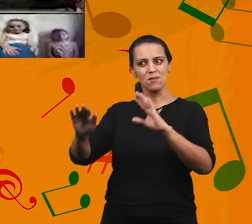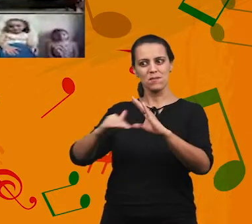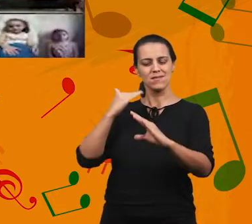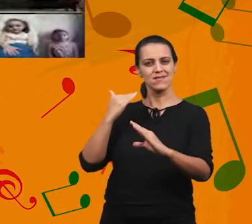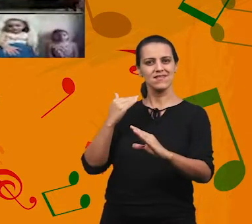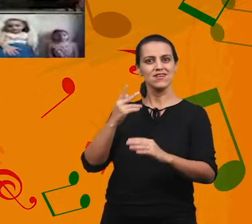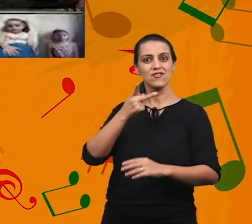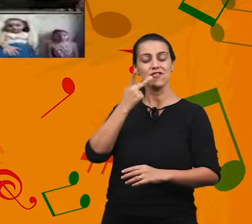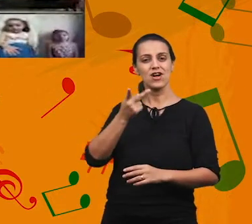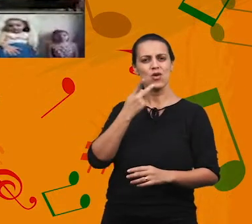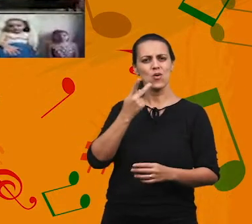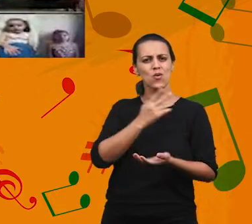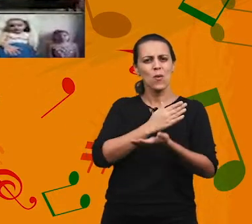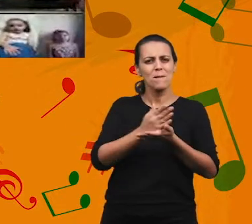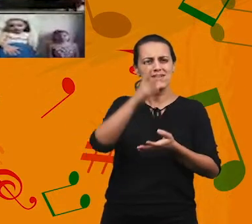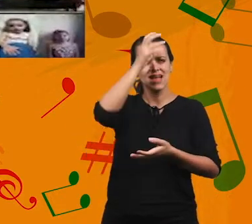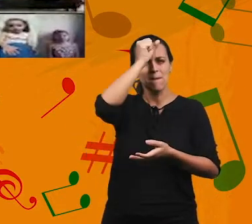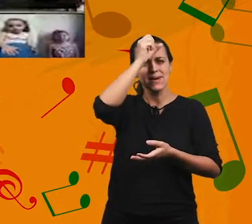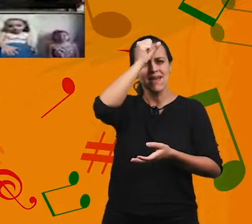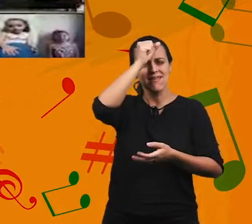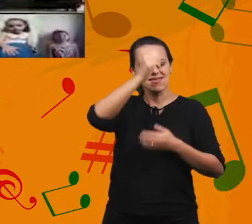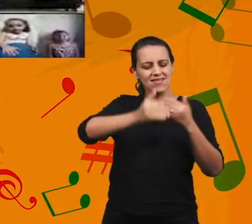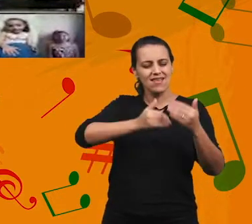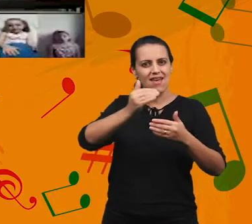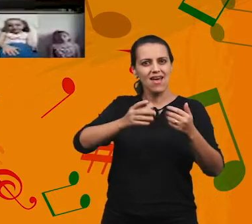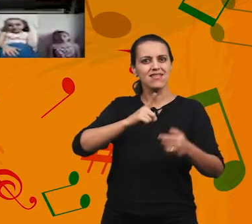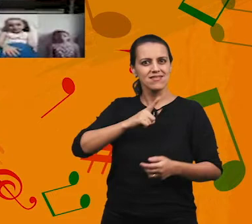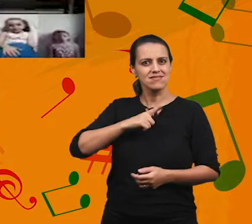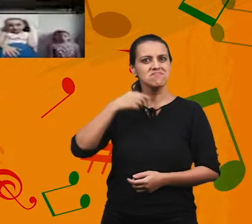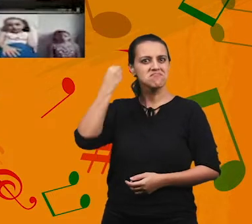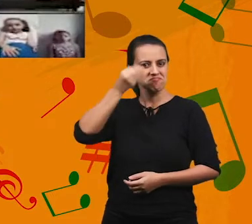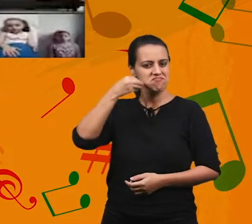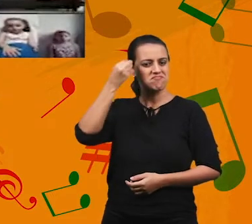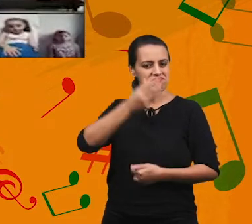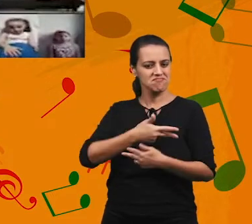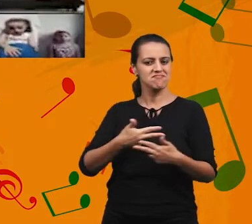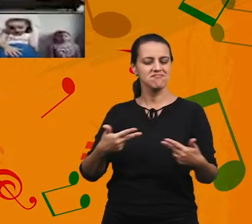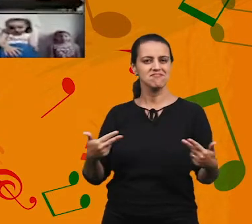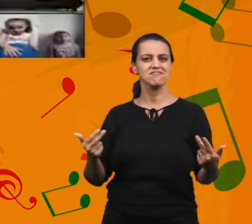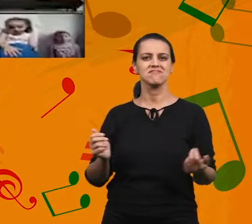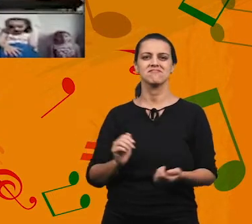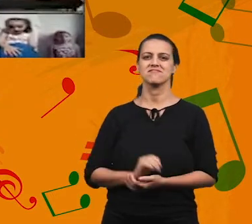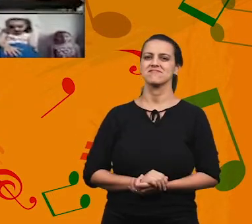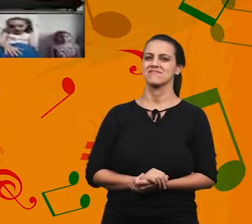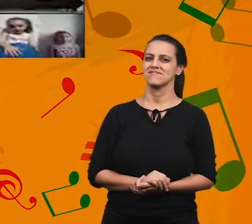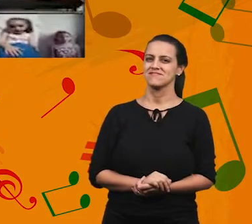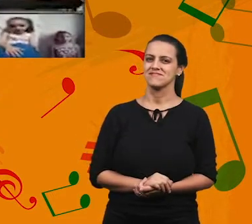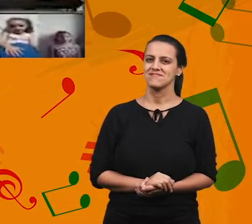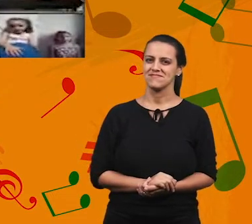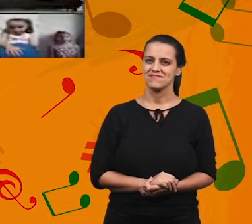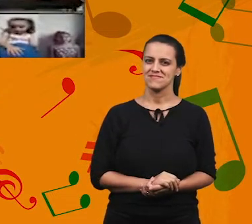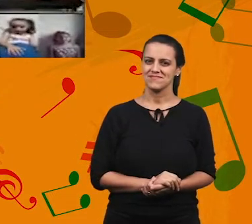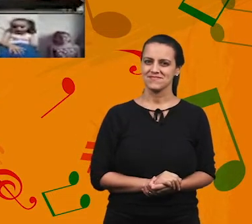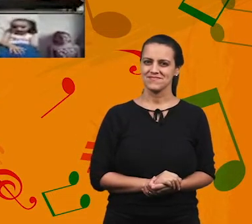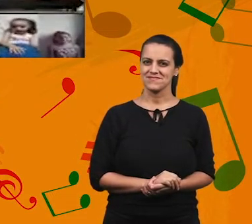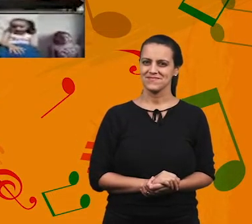Рио-де-Жанейро. Наши учителя, они разработали, занимаются с нашими детьми.